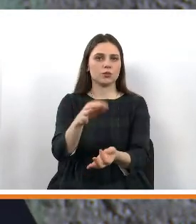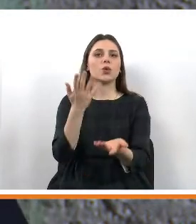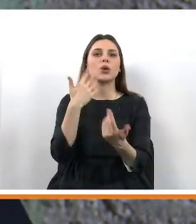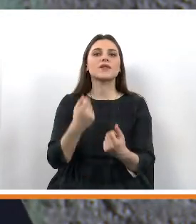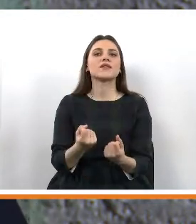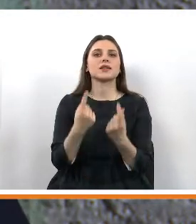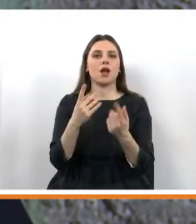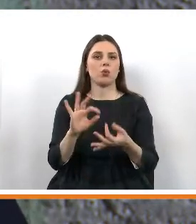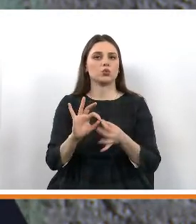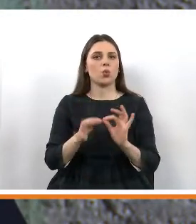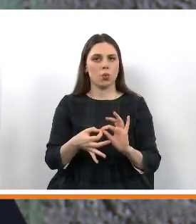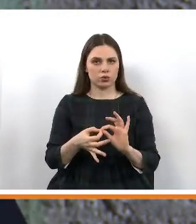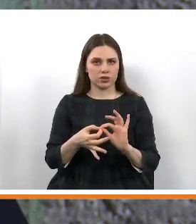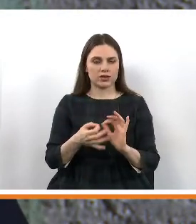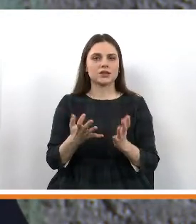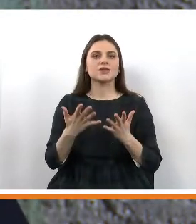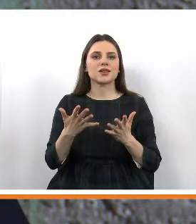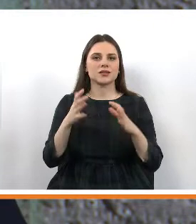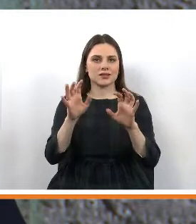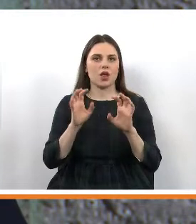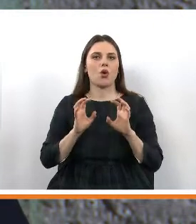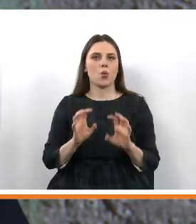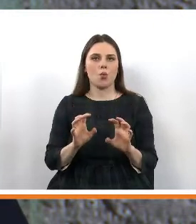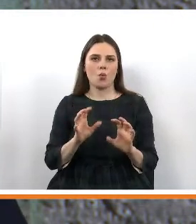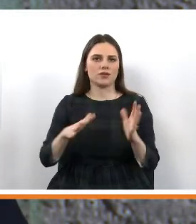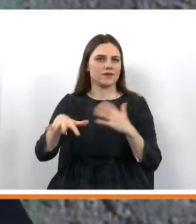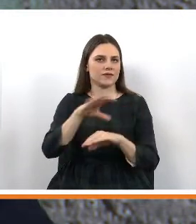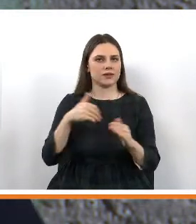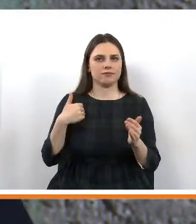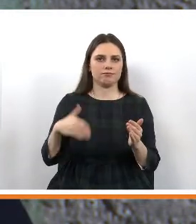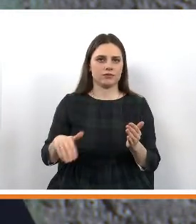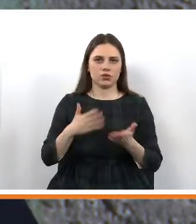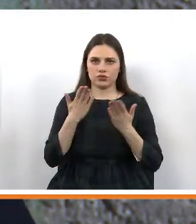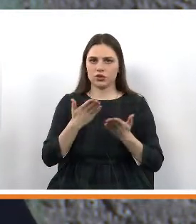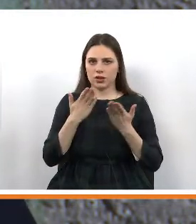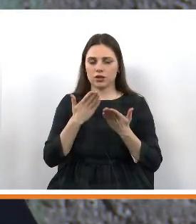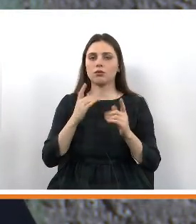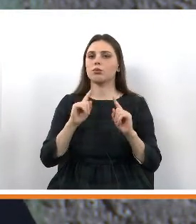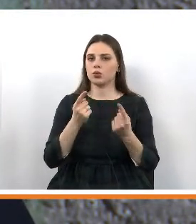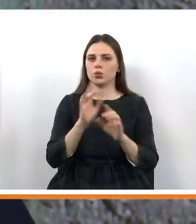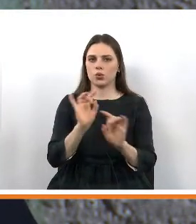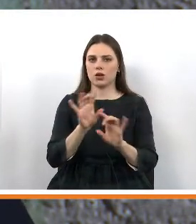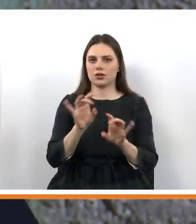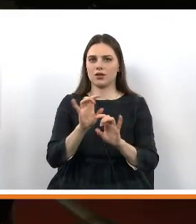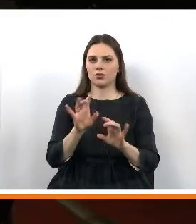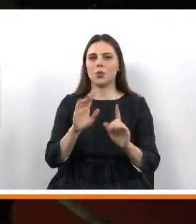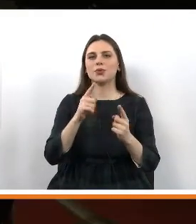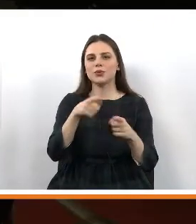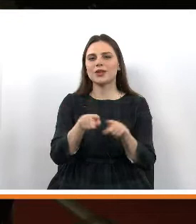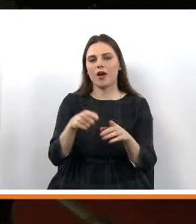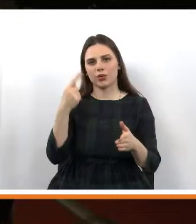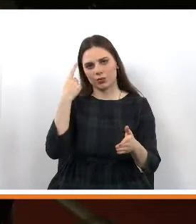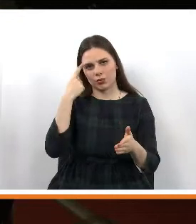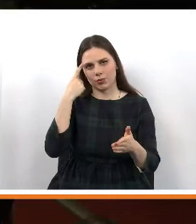возникают сложности, естественно, никто закон читать внимательно не хочет. Я вам сейчас расскажу, почему. Не почему, а почему я так думаю.